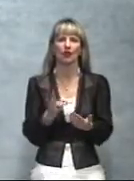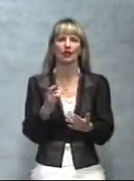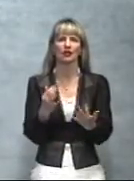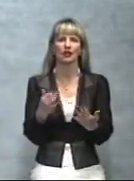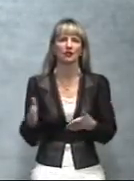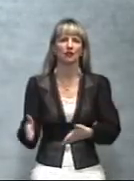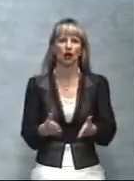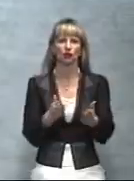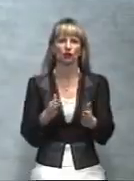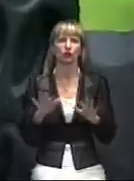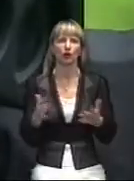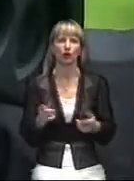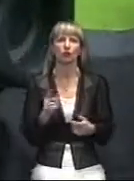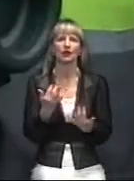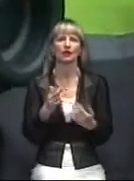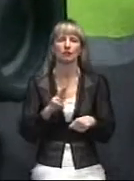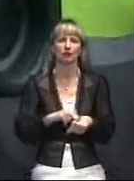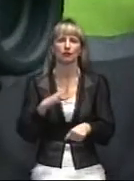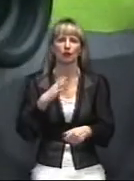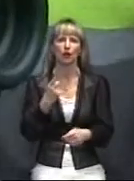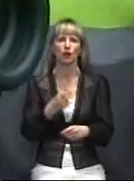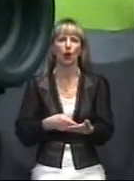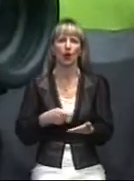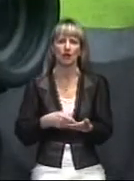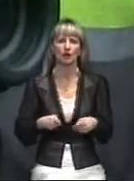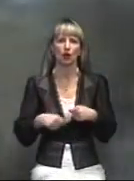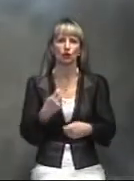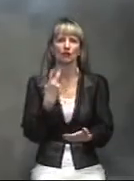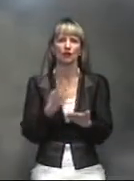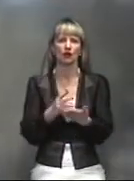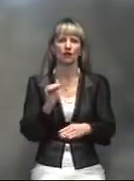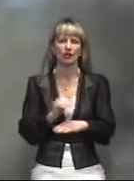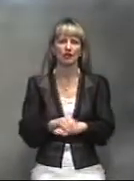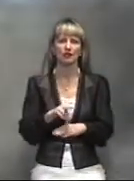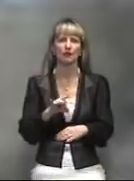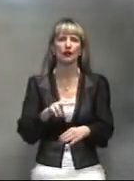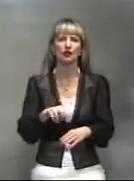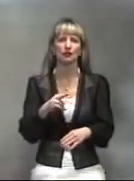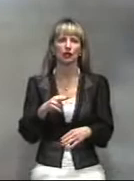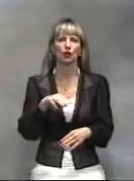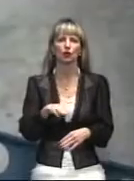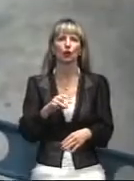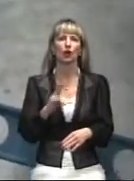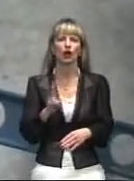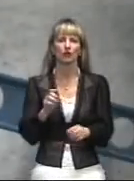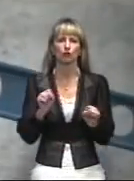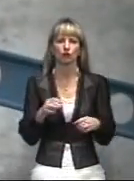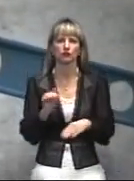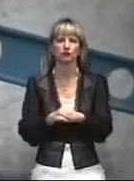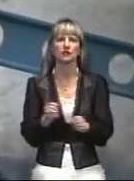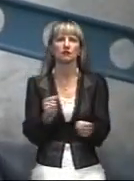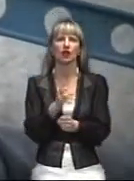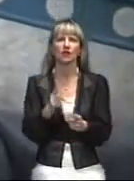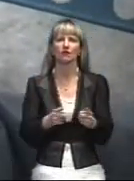Тільки потрібно, щоб у поліцейських були докази порушень відеофіксації. Прилад TrueCam на рівній дорозі може виміряти швидкість на відстані